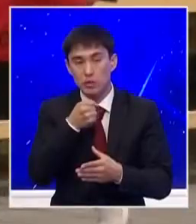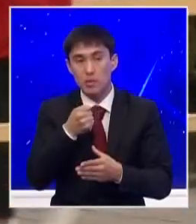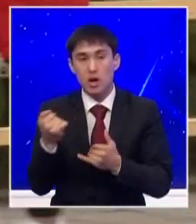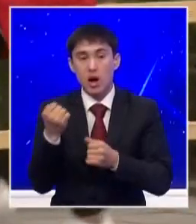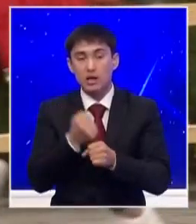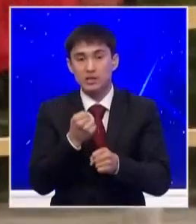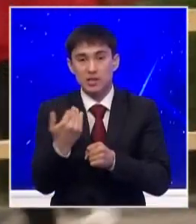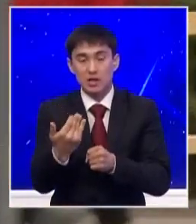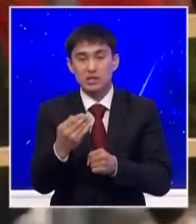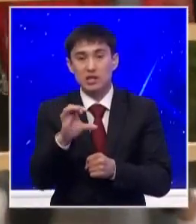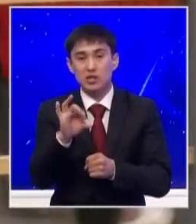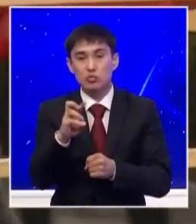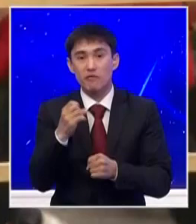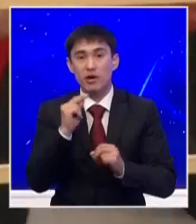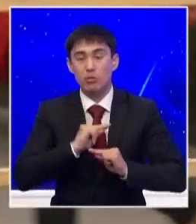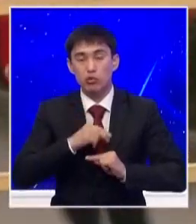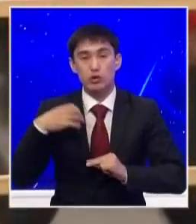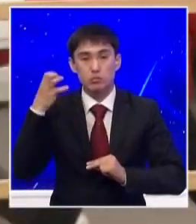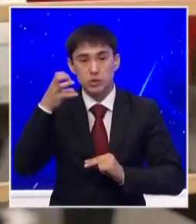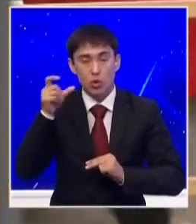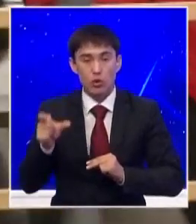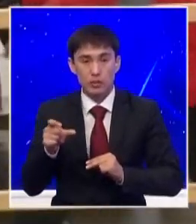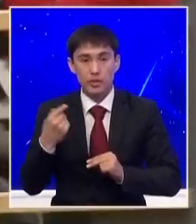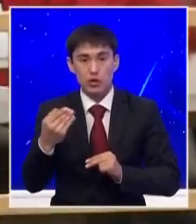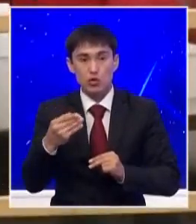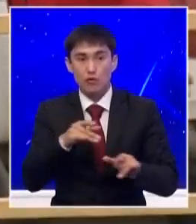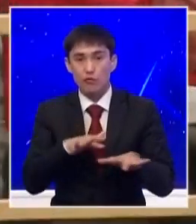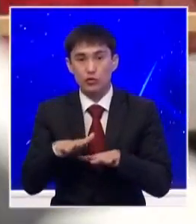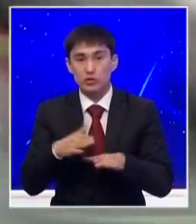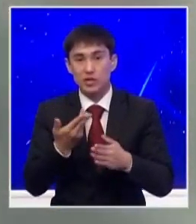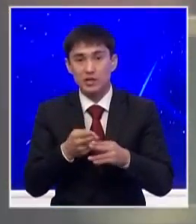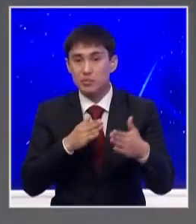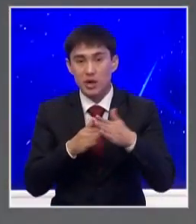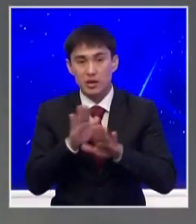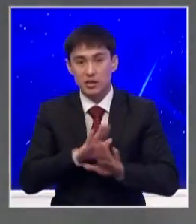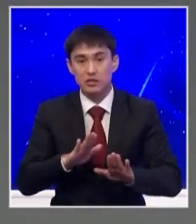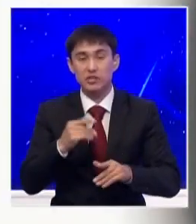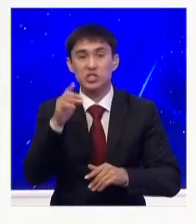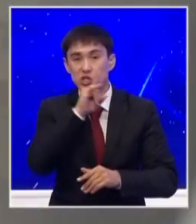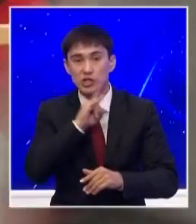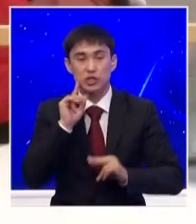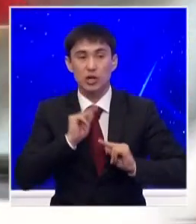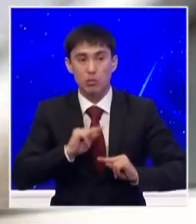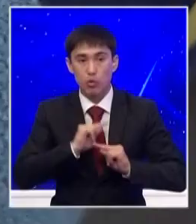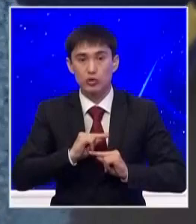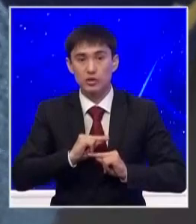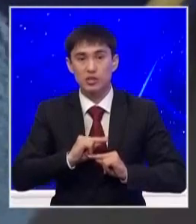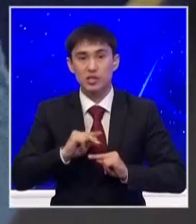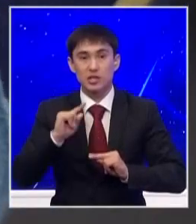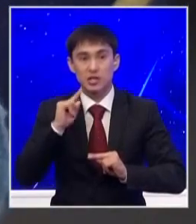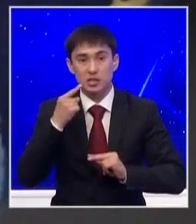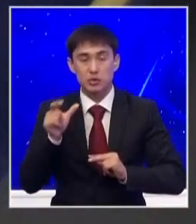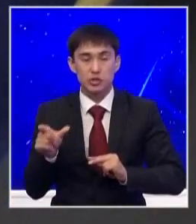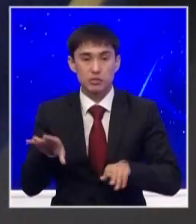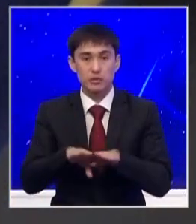Салтанат Джумабаева, которая работает психологом. Однако ее функции на этом не ограничиваются. Женщина работает и с обидчиками.